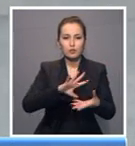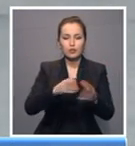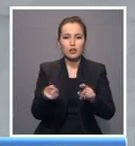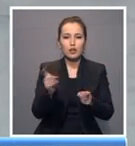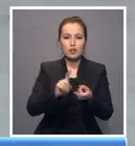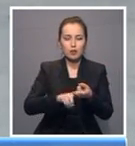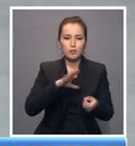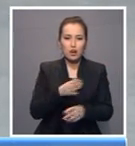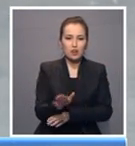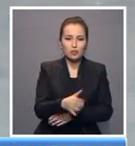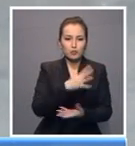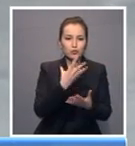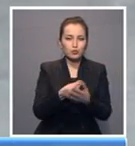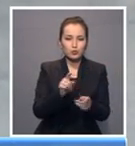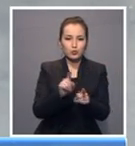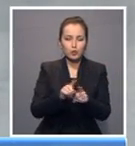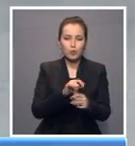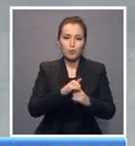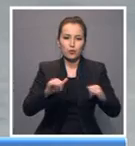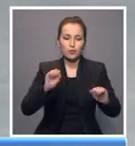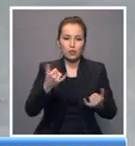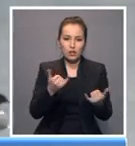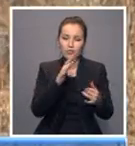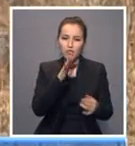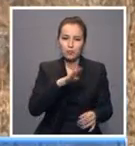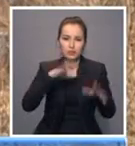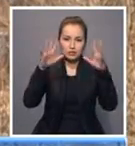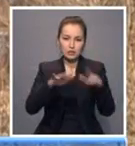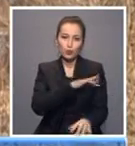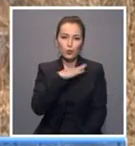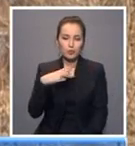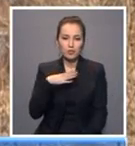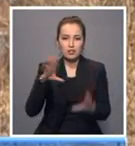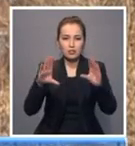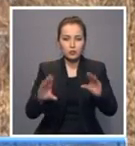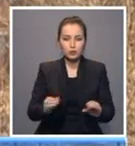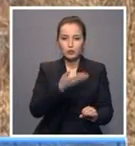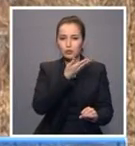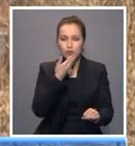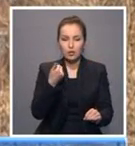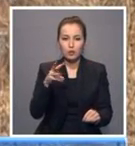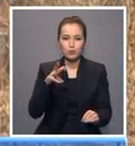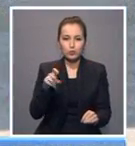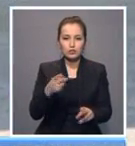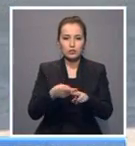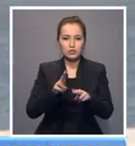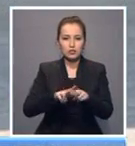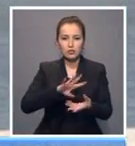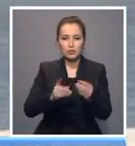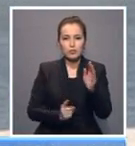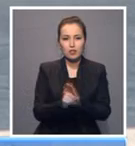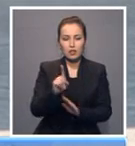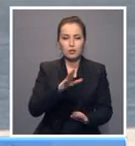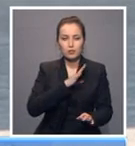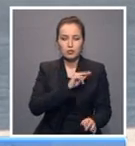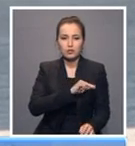көлдерге балық уылдырық шашады. Биыл қар көп болғандықтан Ертістің мұзы әлі ере қойған жоқ. Сең жүрмей жатып, қоймалардан су босату биыл алғаш рет